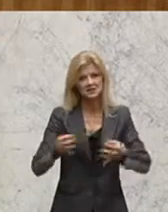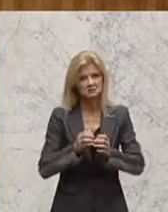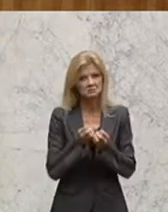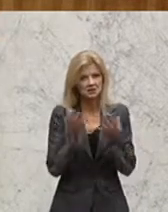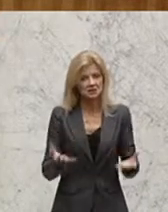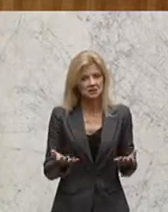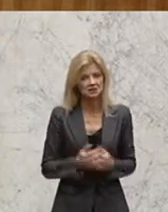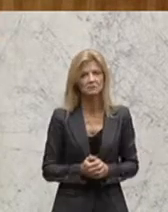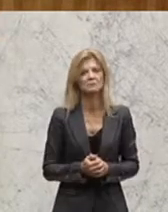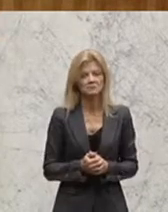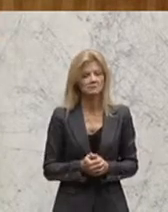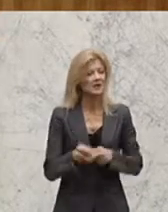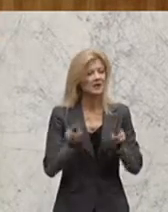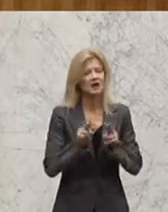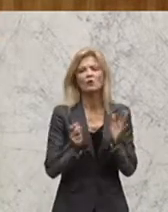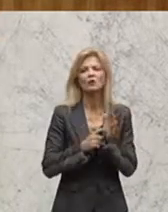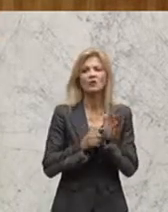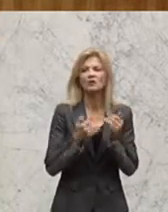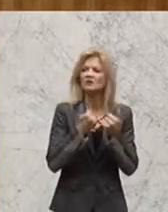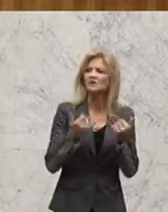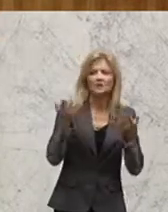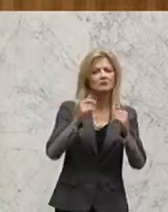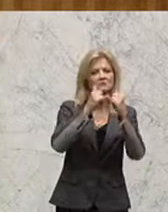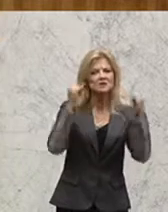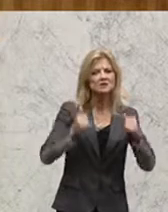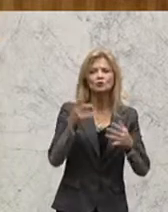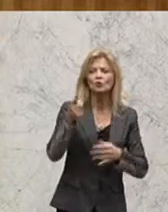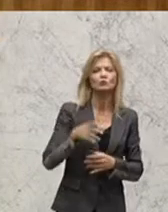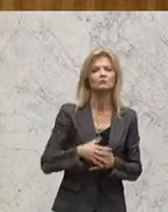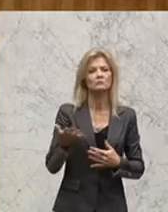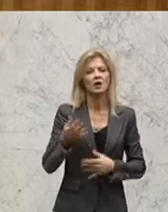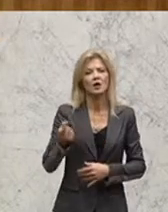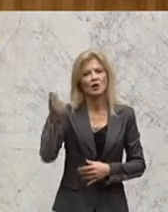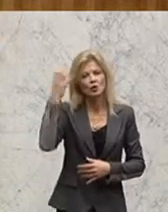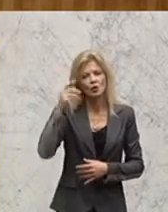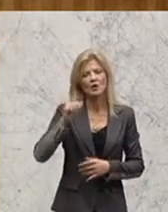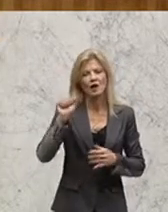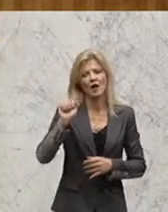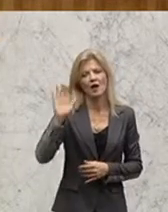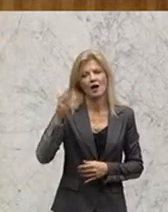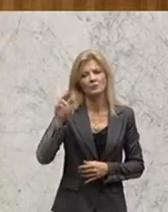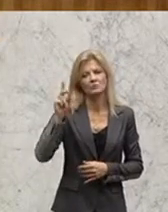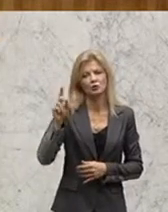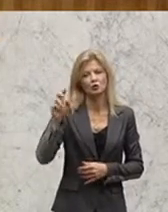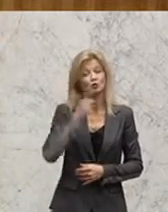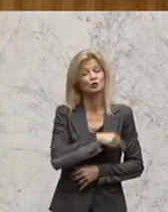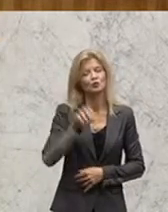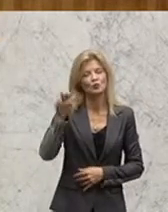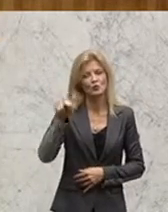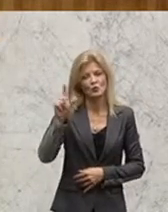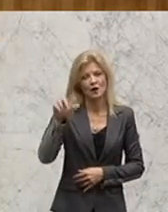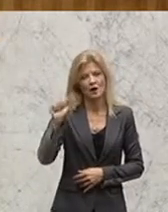auch Einrichtungen wie das König-Abdullah-Zentrum. Und da haben wir es mit einem Zentrum zu